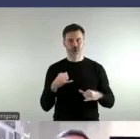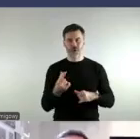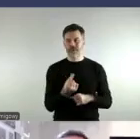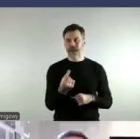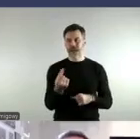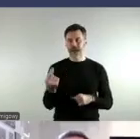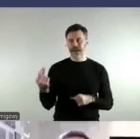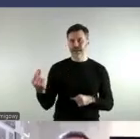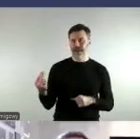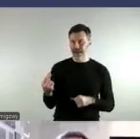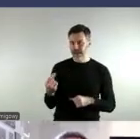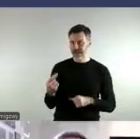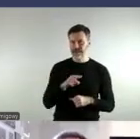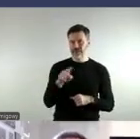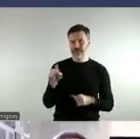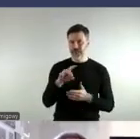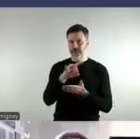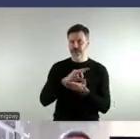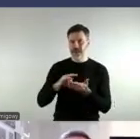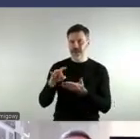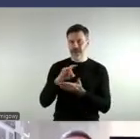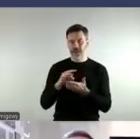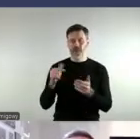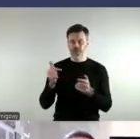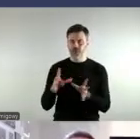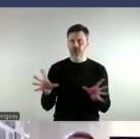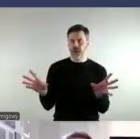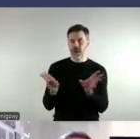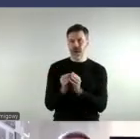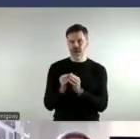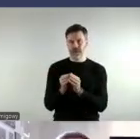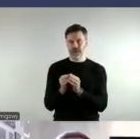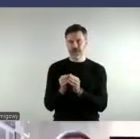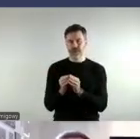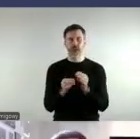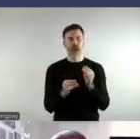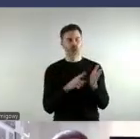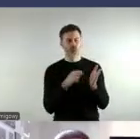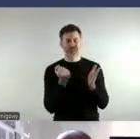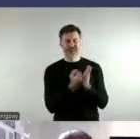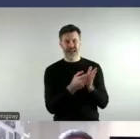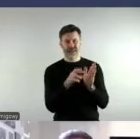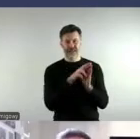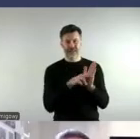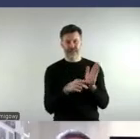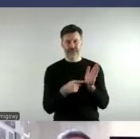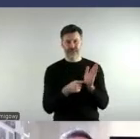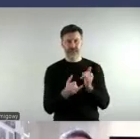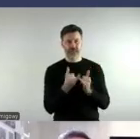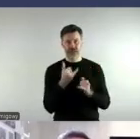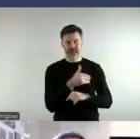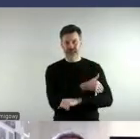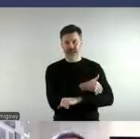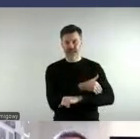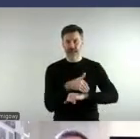dookoła. Właściwie nie jesteśmy w stanie reagować w sposób We poprawny. cannot. Co prawda ustawodawca mówi o tym, że jeżeli się zdarzenie przekracza granicę dwóch